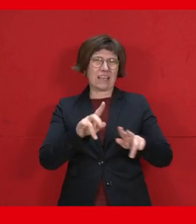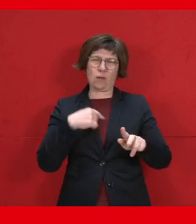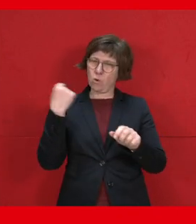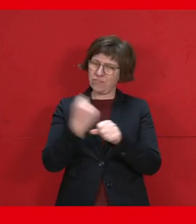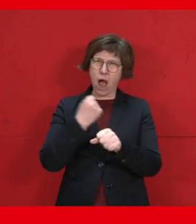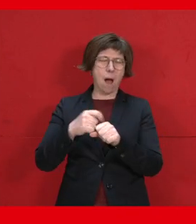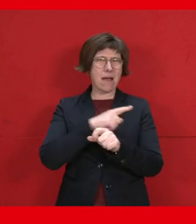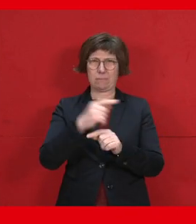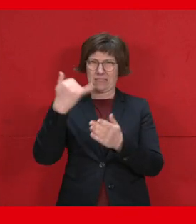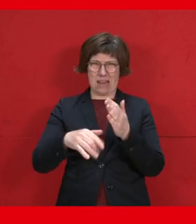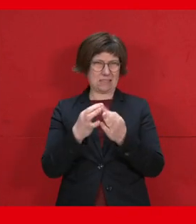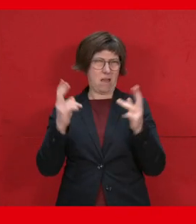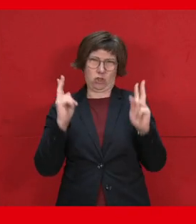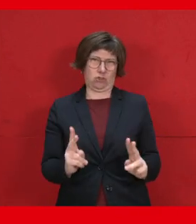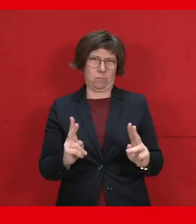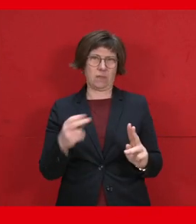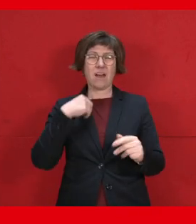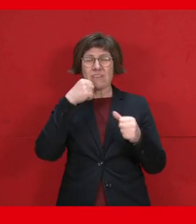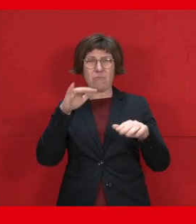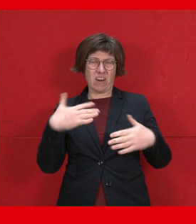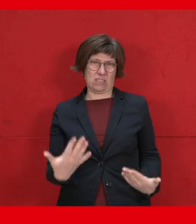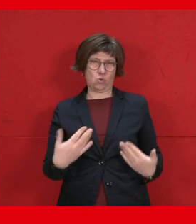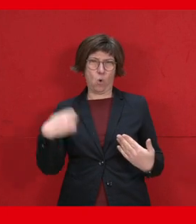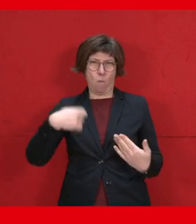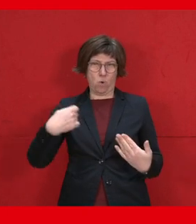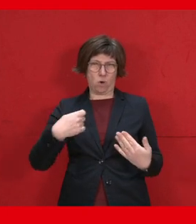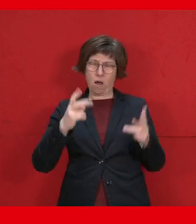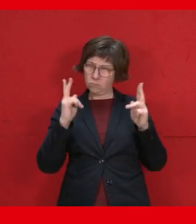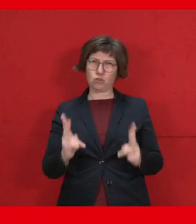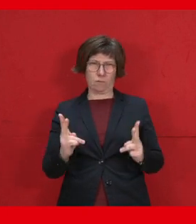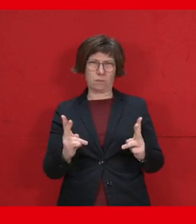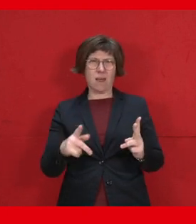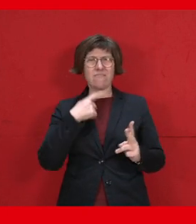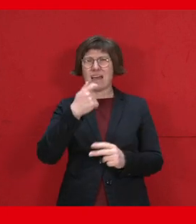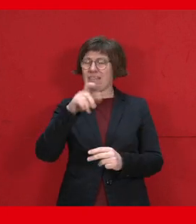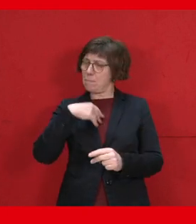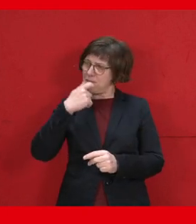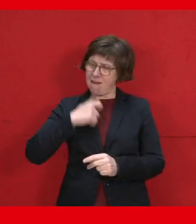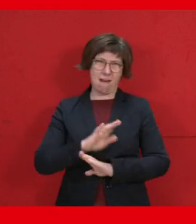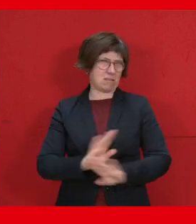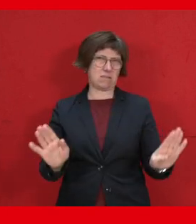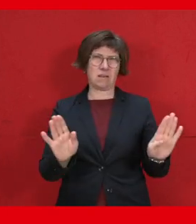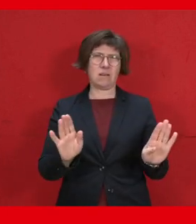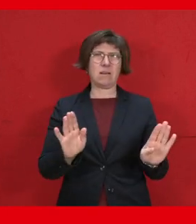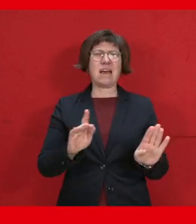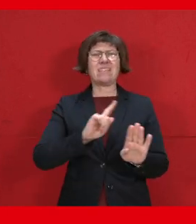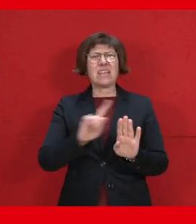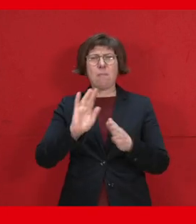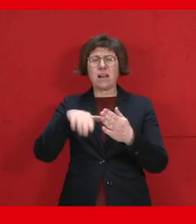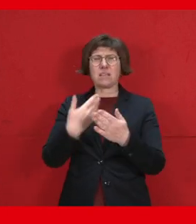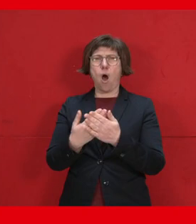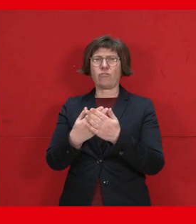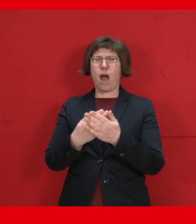Arbeit bis zum letzten Tag. Das ist unsere Verpflichtung gegenüber den Bürgern und Bürgern. Und das nehmen wir sehr, sehr ernst. Niemals wird diese Aufgabe